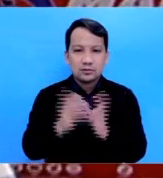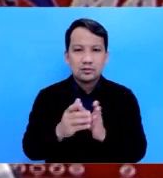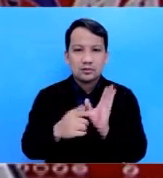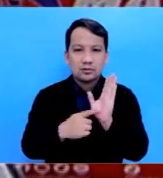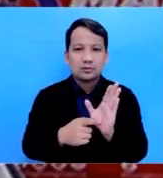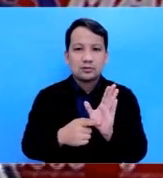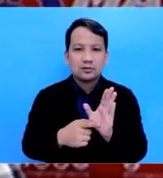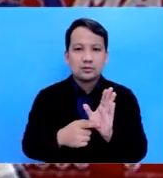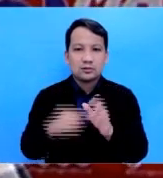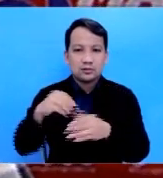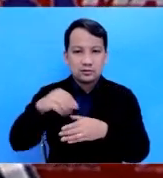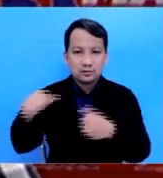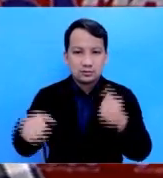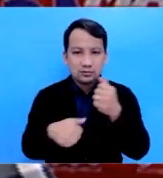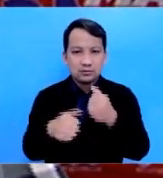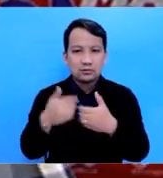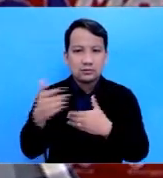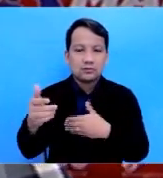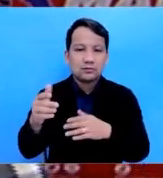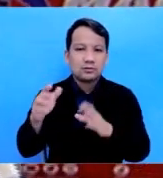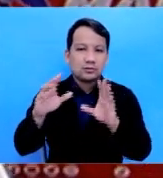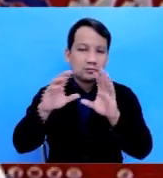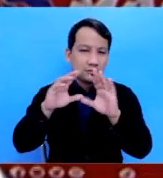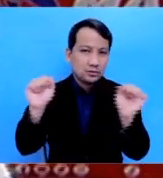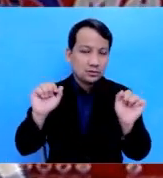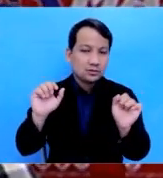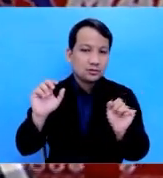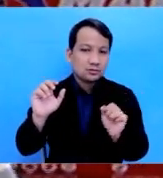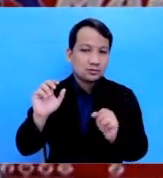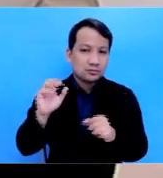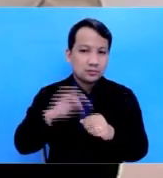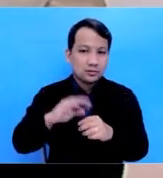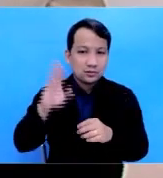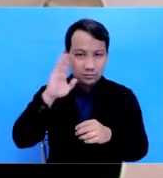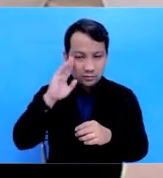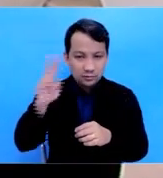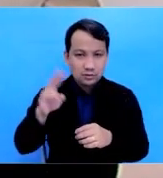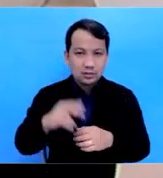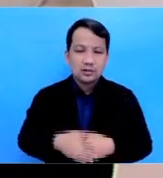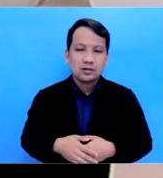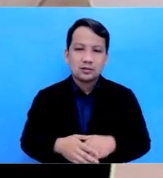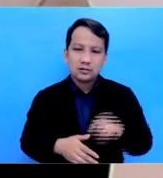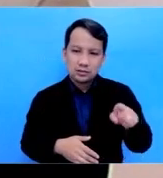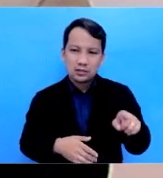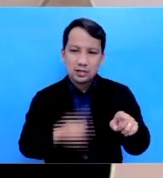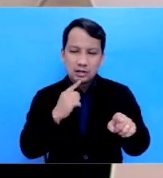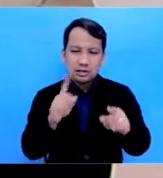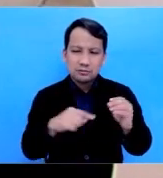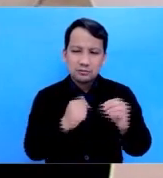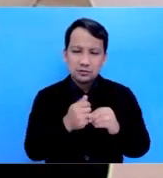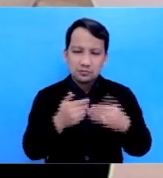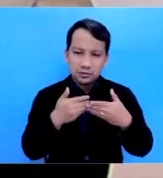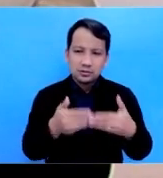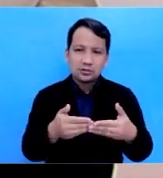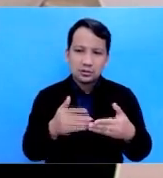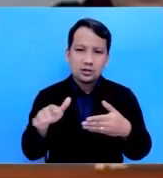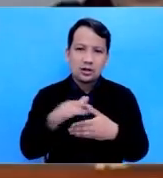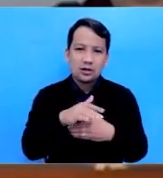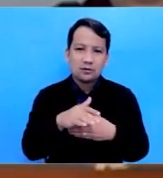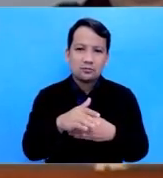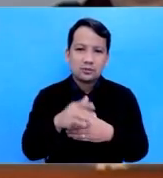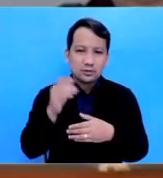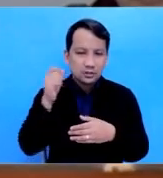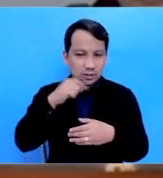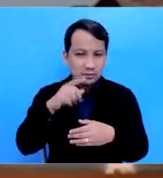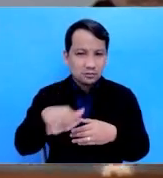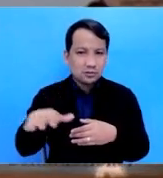sa ilalim ng papasok na administrasyon ni President-elect Bongbong Marcos. Kinit ni Tulfo, ipagpapatuloy nilang magkakapatid